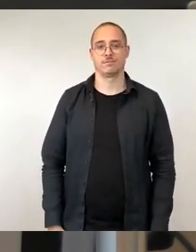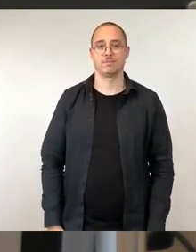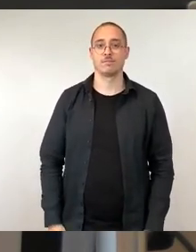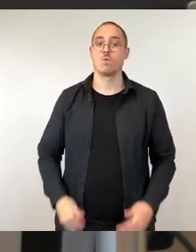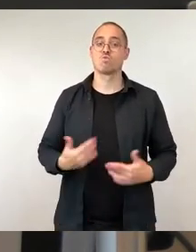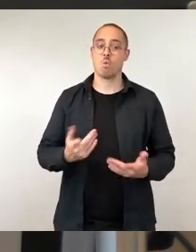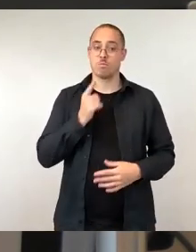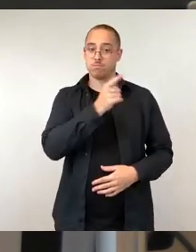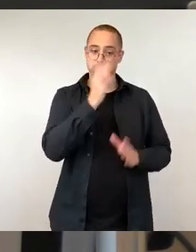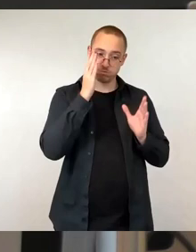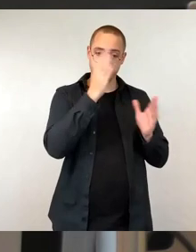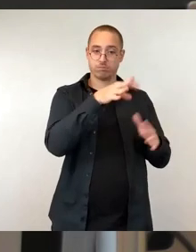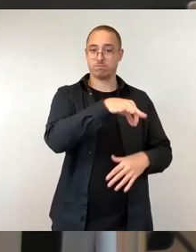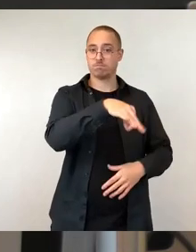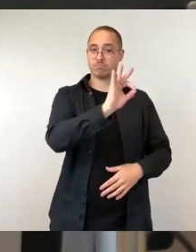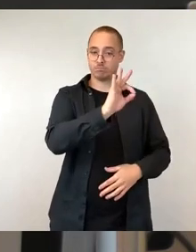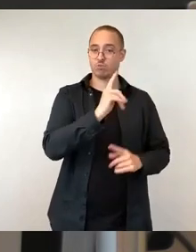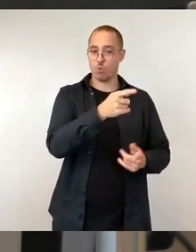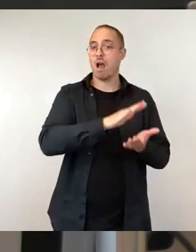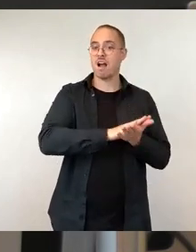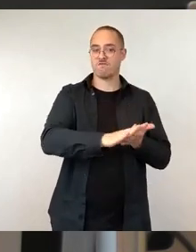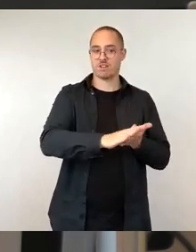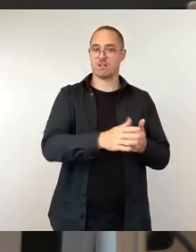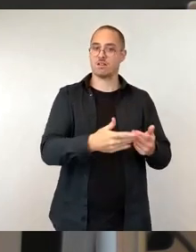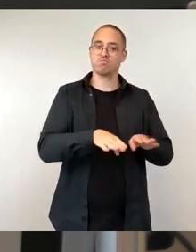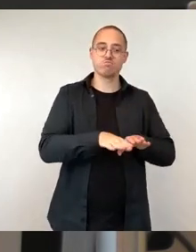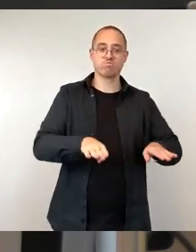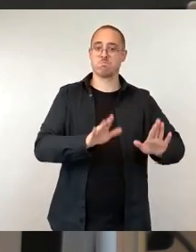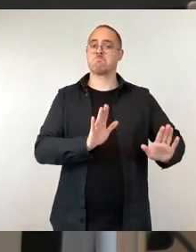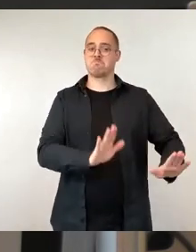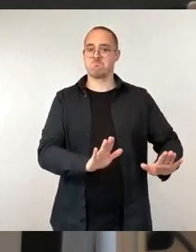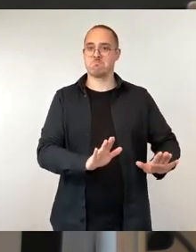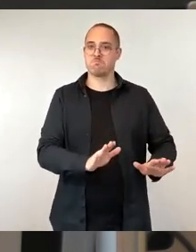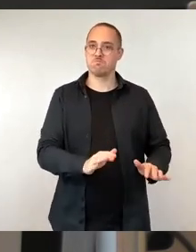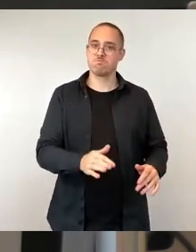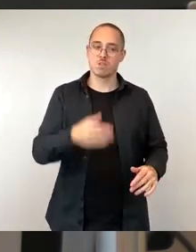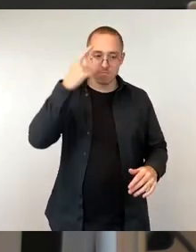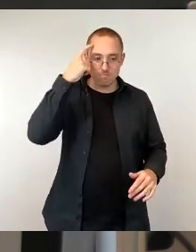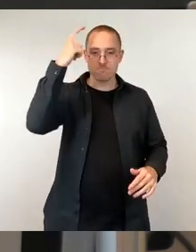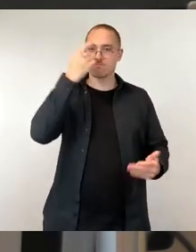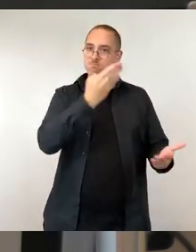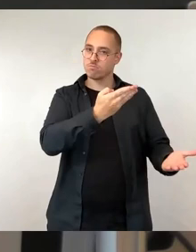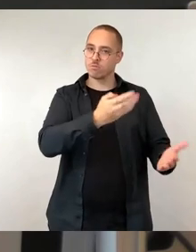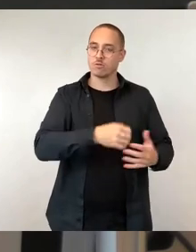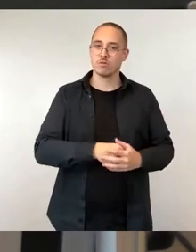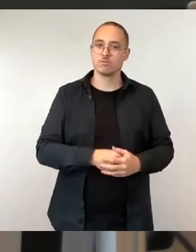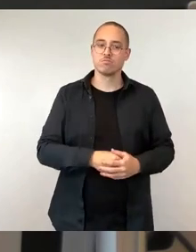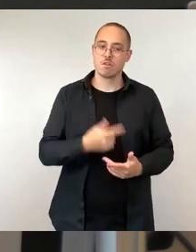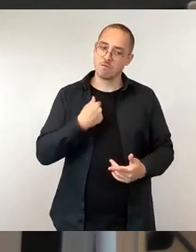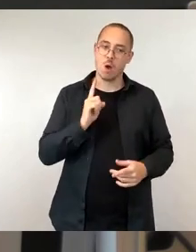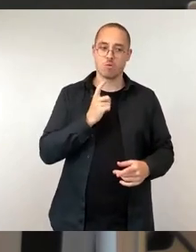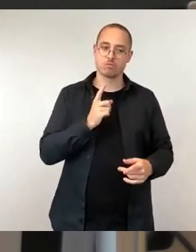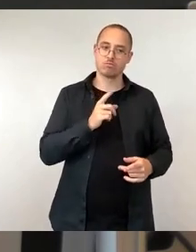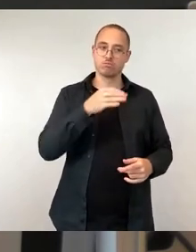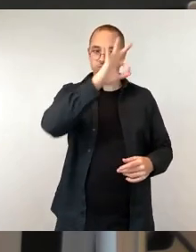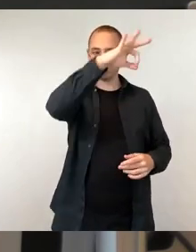und den werden wir unterstützen und da bitten wir auch um breite Unterstützung hier im Stadtrat. Oder man